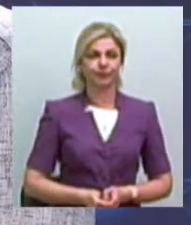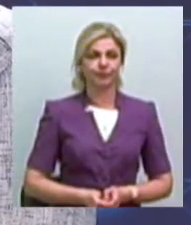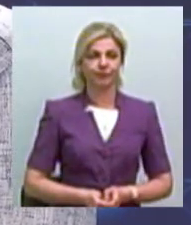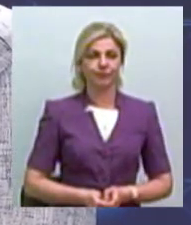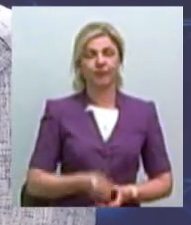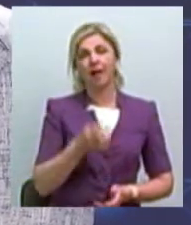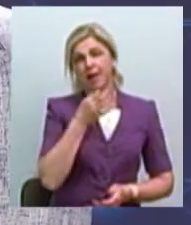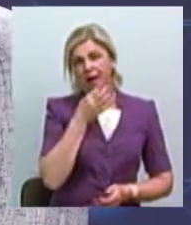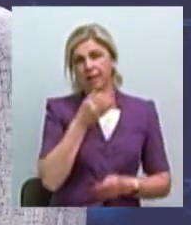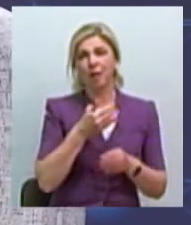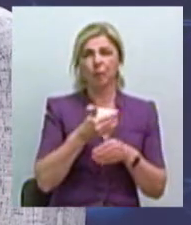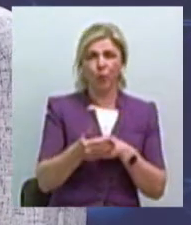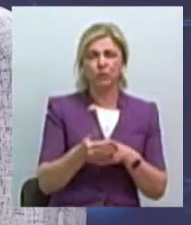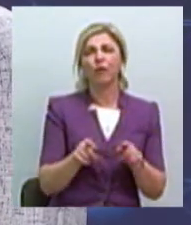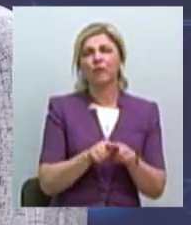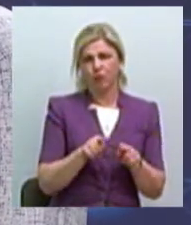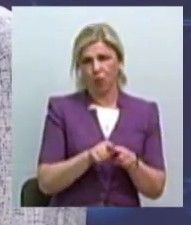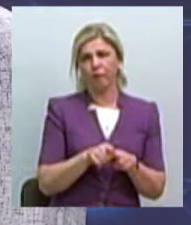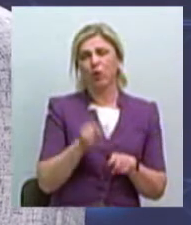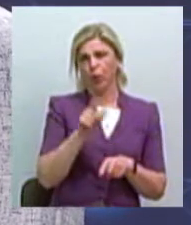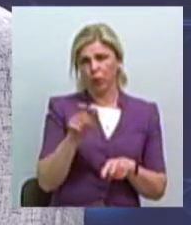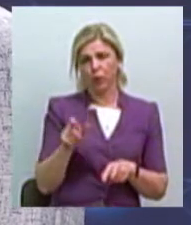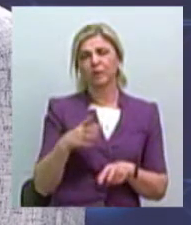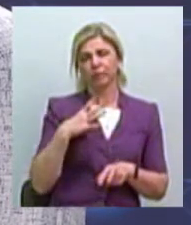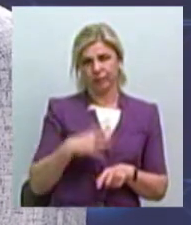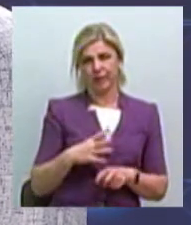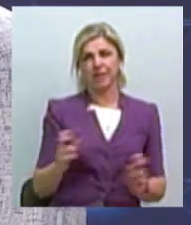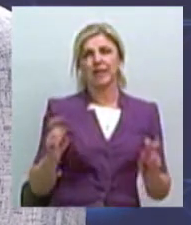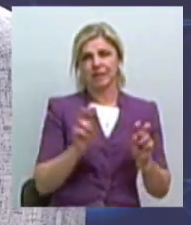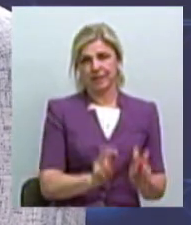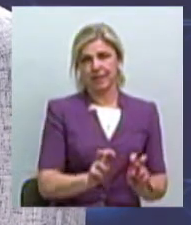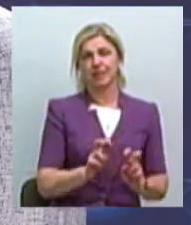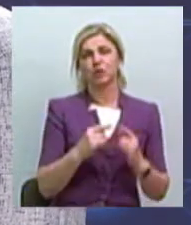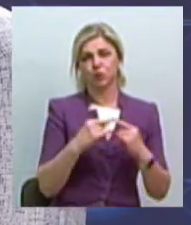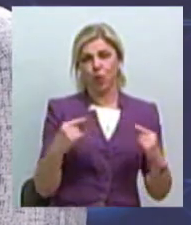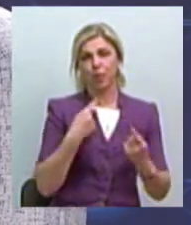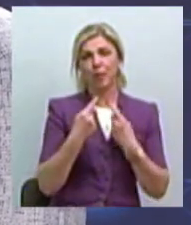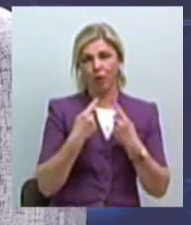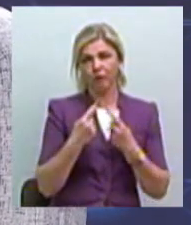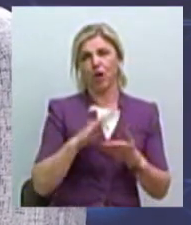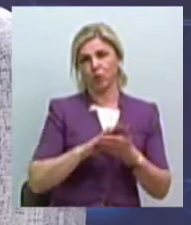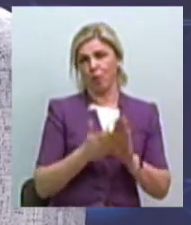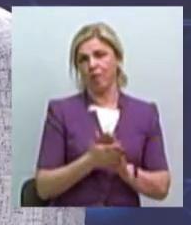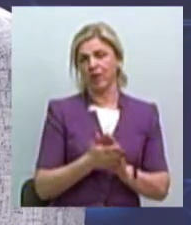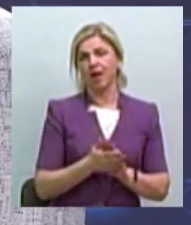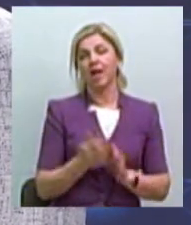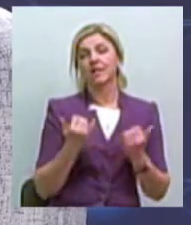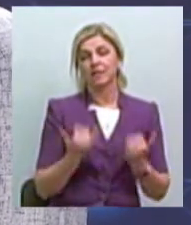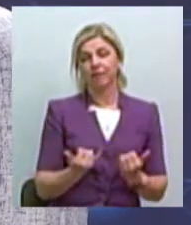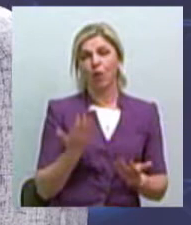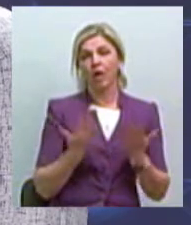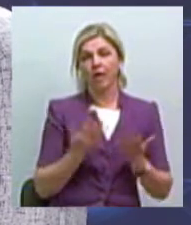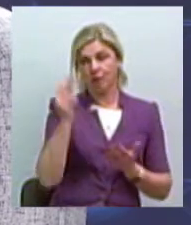Рано чи пізно люди прийдуть до того, що прийдеться сісти за стіл переговорів і домовлятися. Наприклад, на сьогоднішній день, якщо